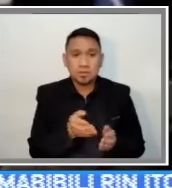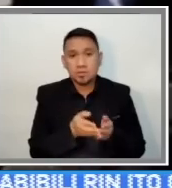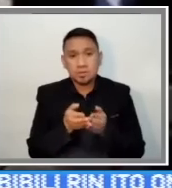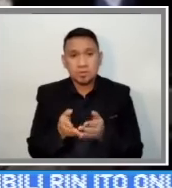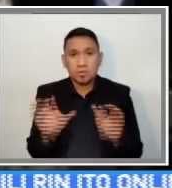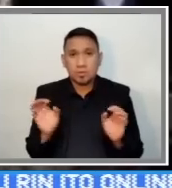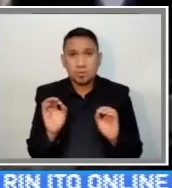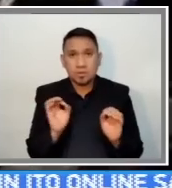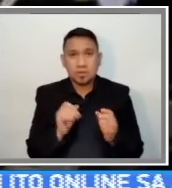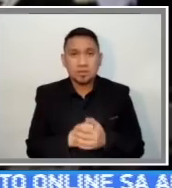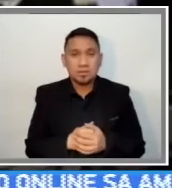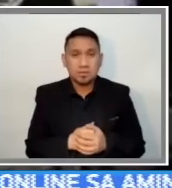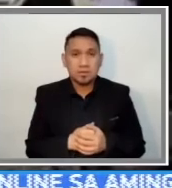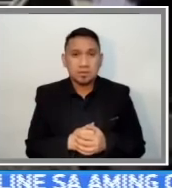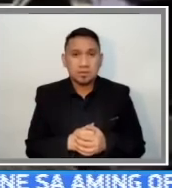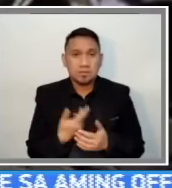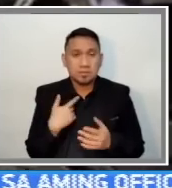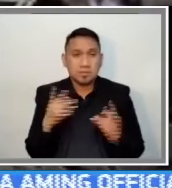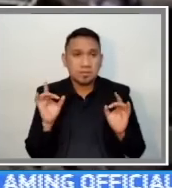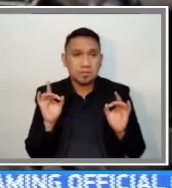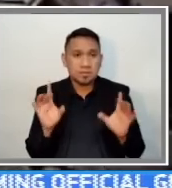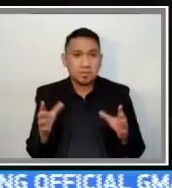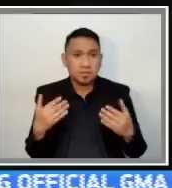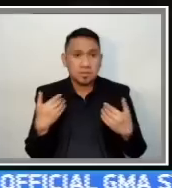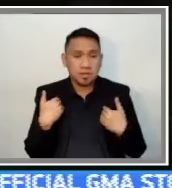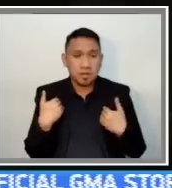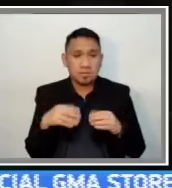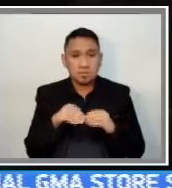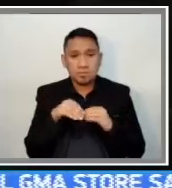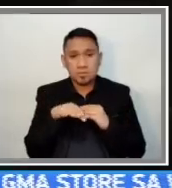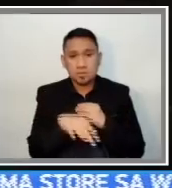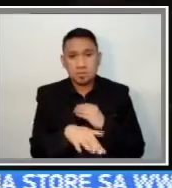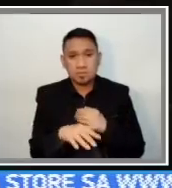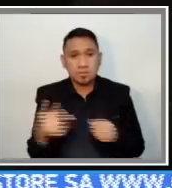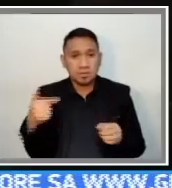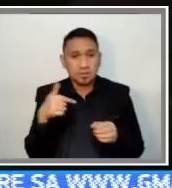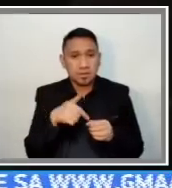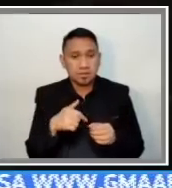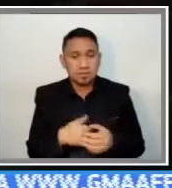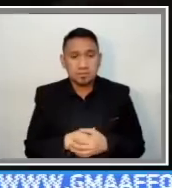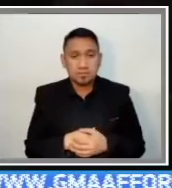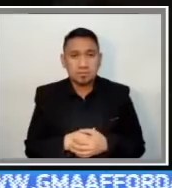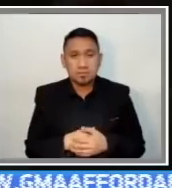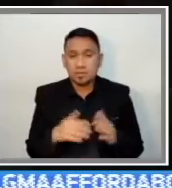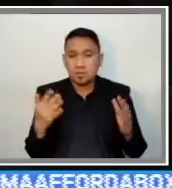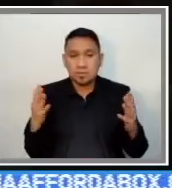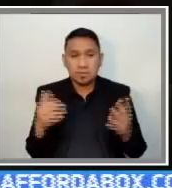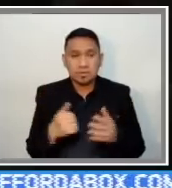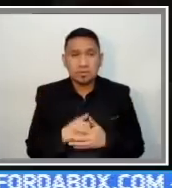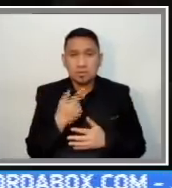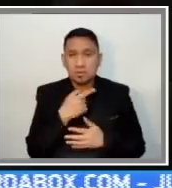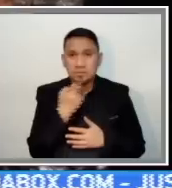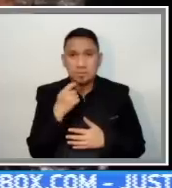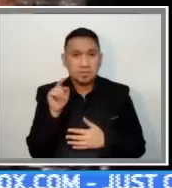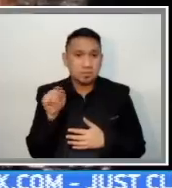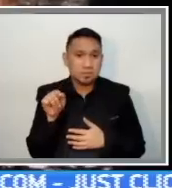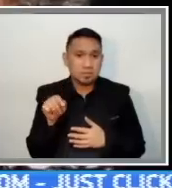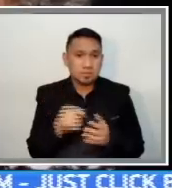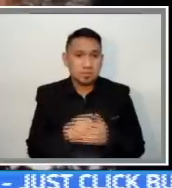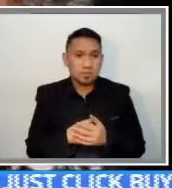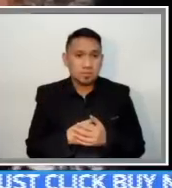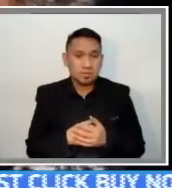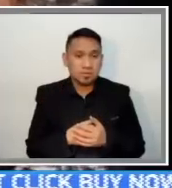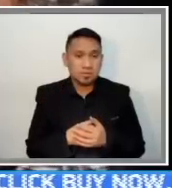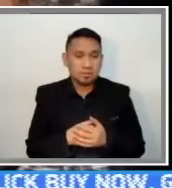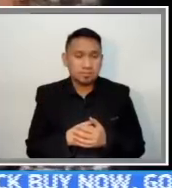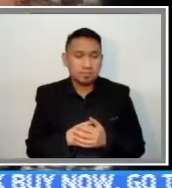bang panganib na magkaroon ng oil leak mula rito? Wala naman kasi yung sadsad ito pa sa